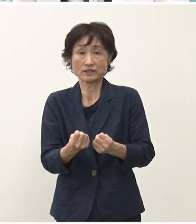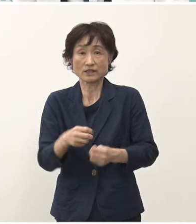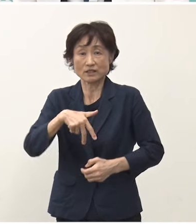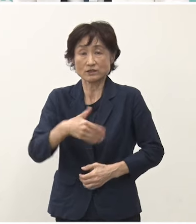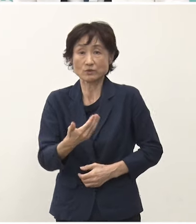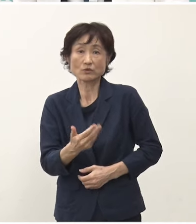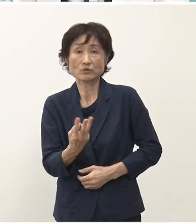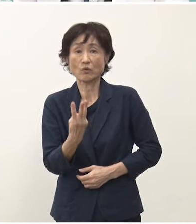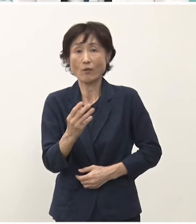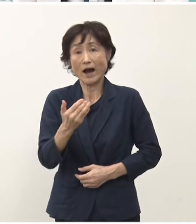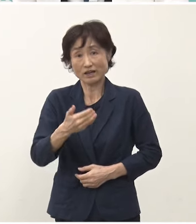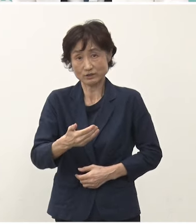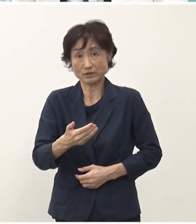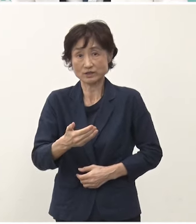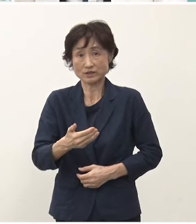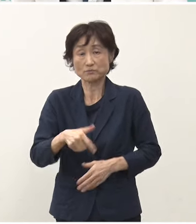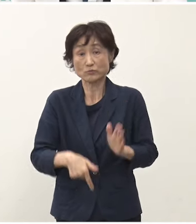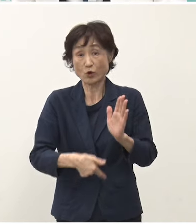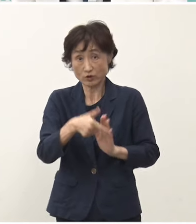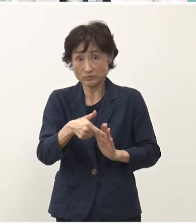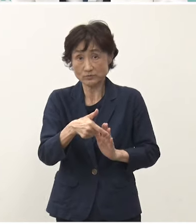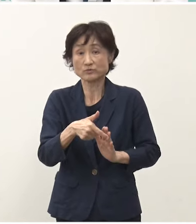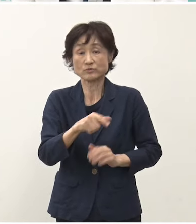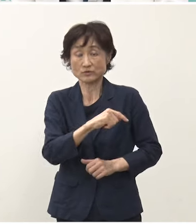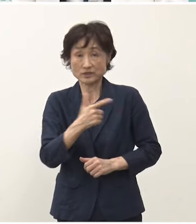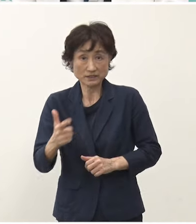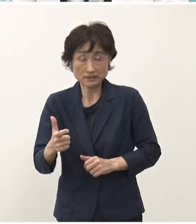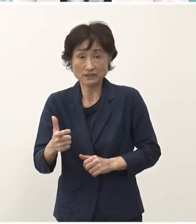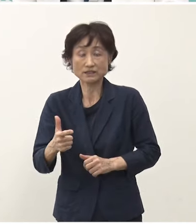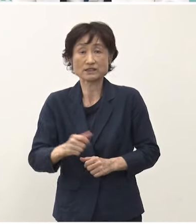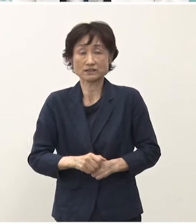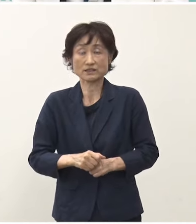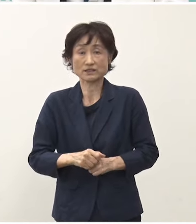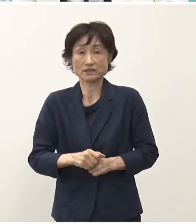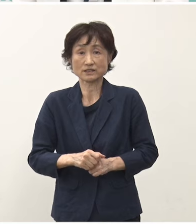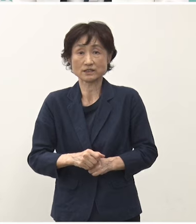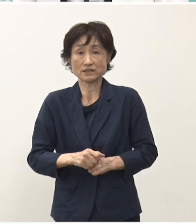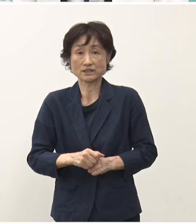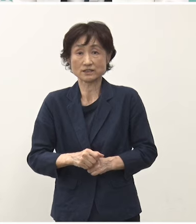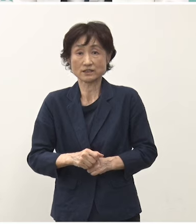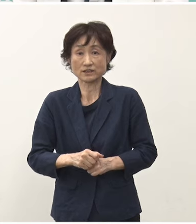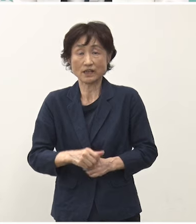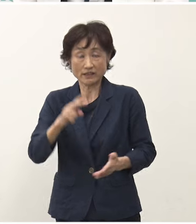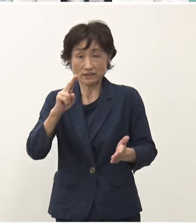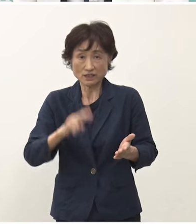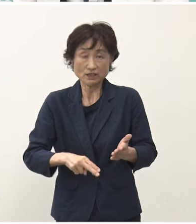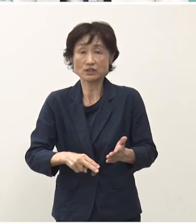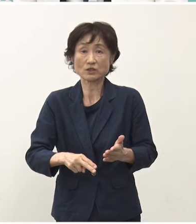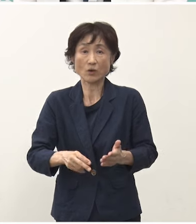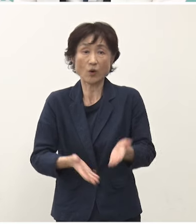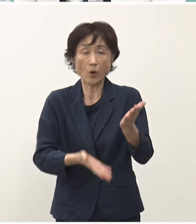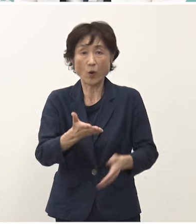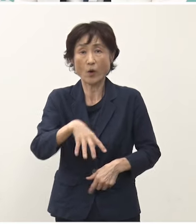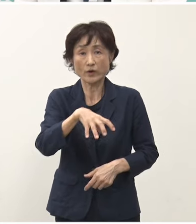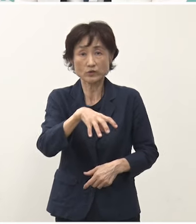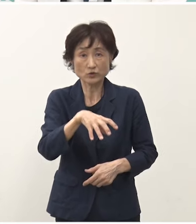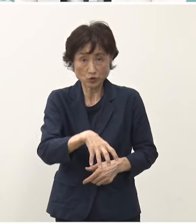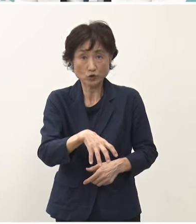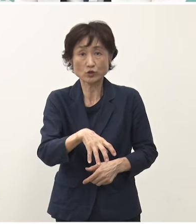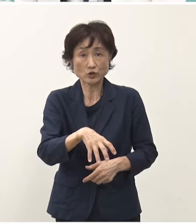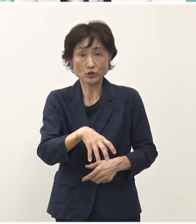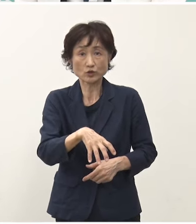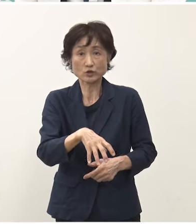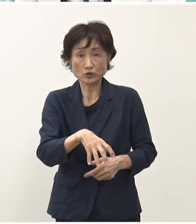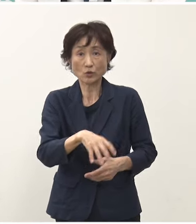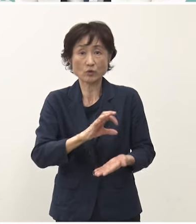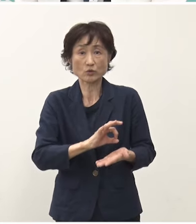プログラムや学童クラブの独自プログラムその他え認証保育所の運営女性やベビーシッター利用